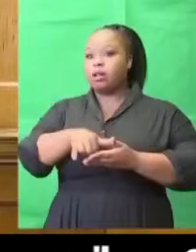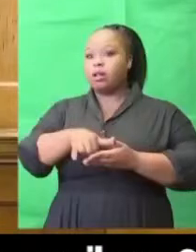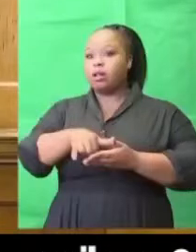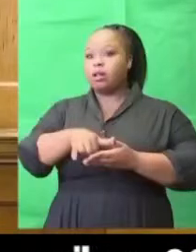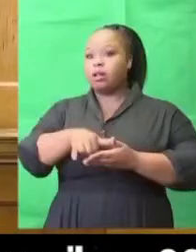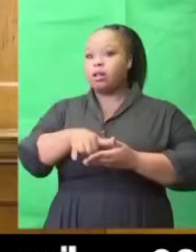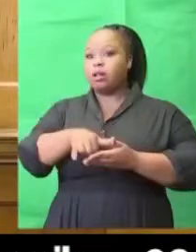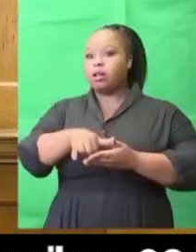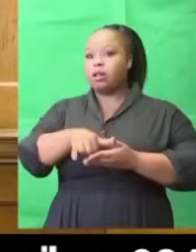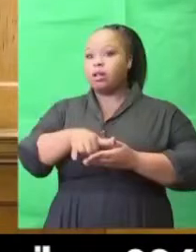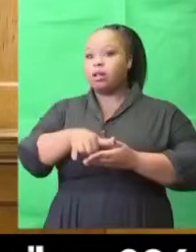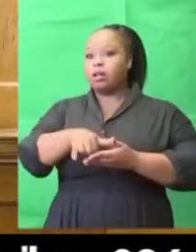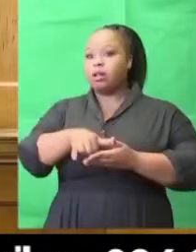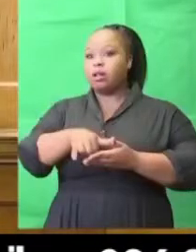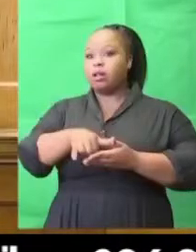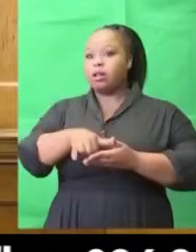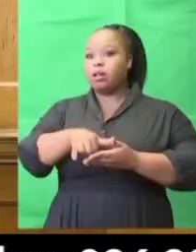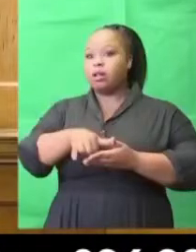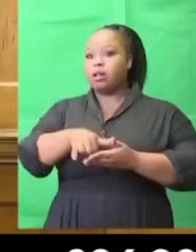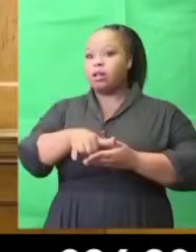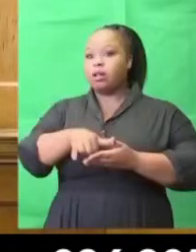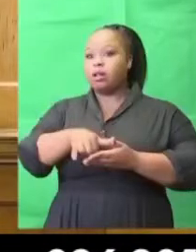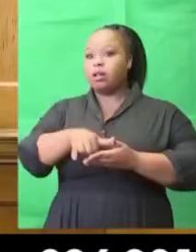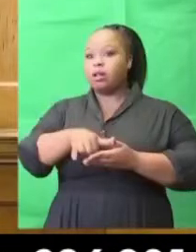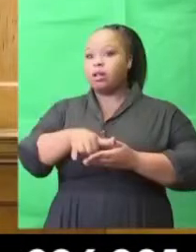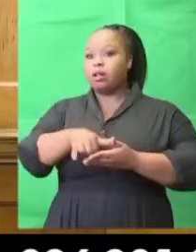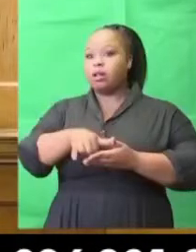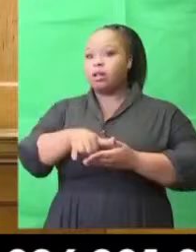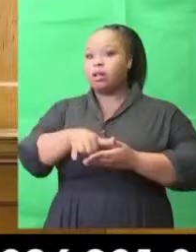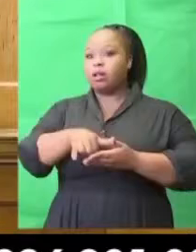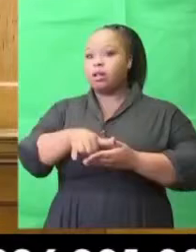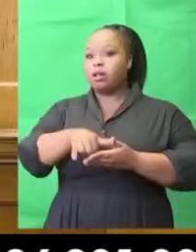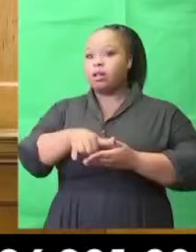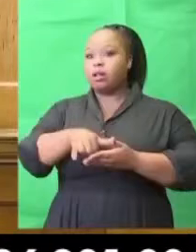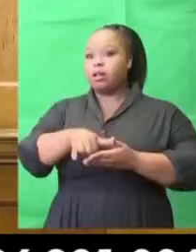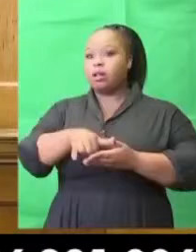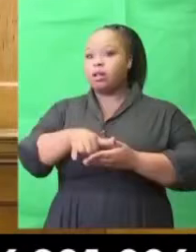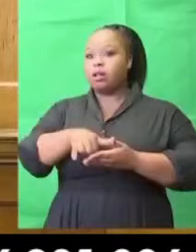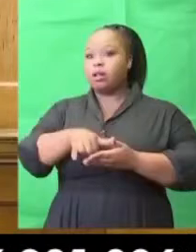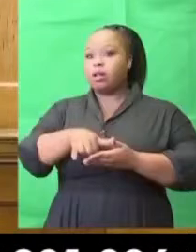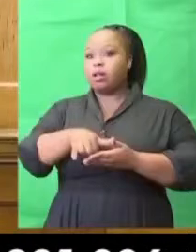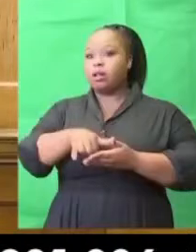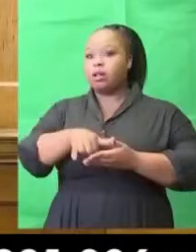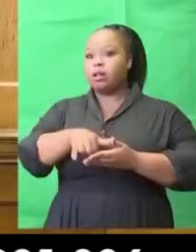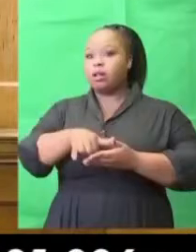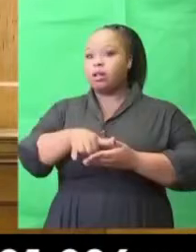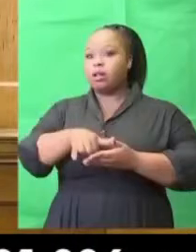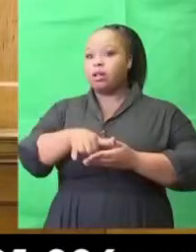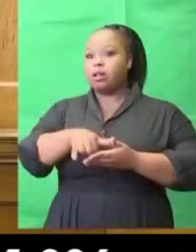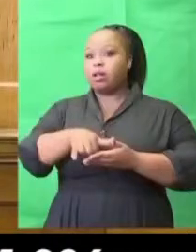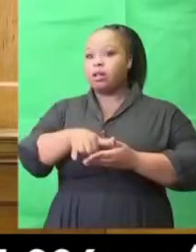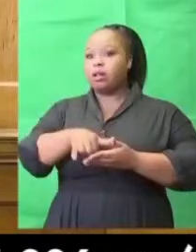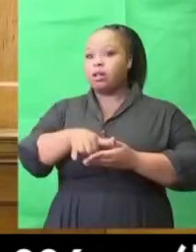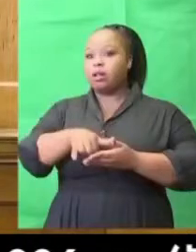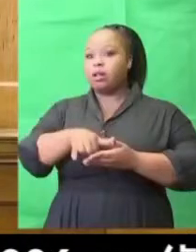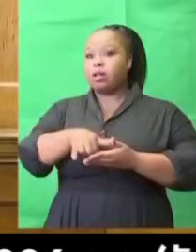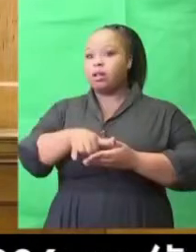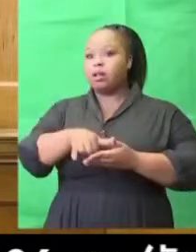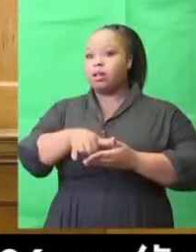ความสามารถร่วมกันในการที่จะต่อสู้กับสายพันธุ์ใหม่ดีหรือสายพันธุ์ใดๆก็ตาม